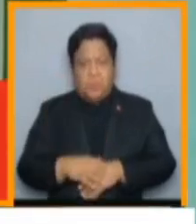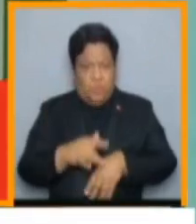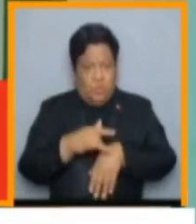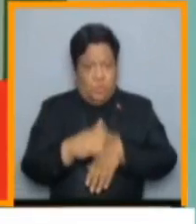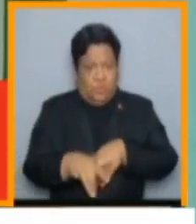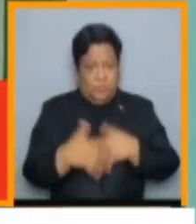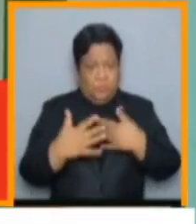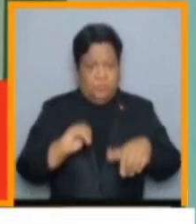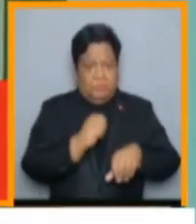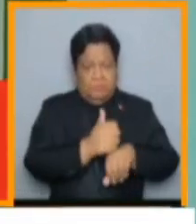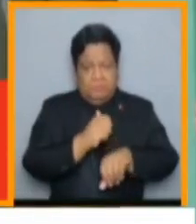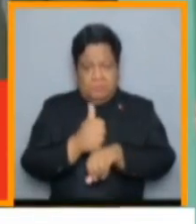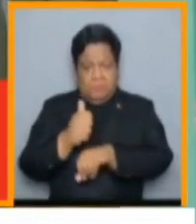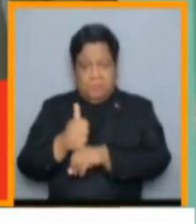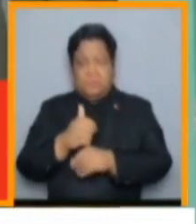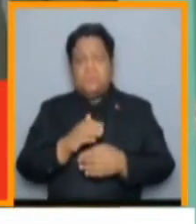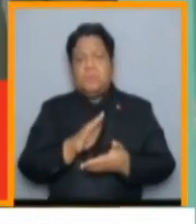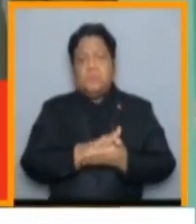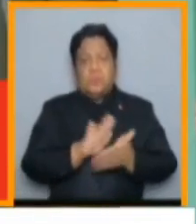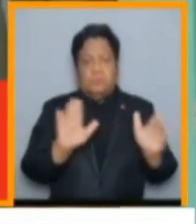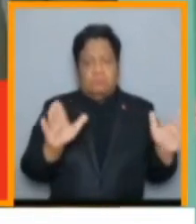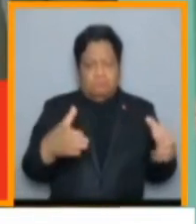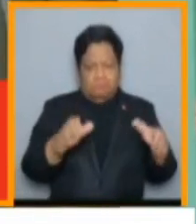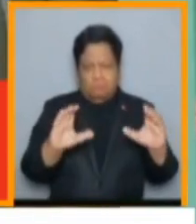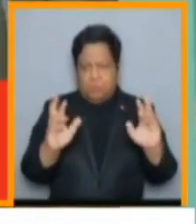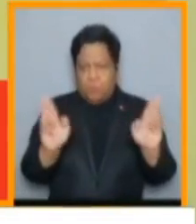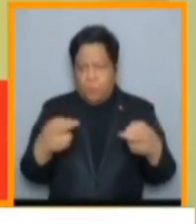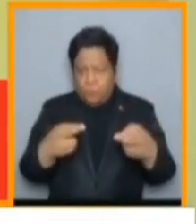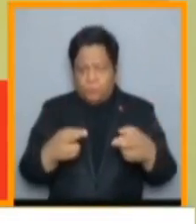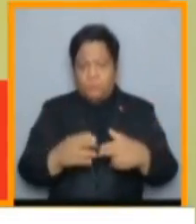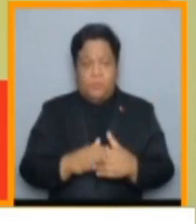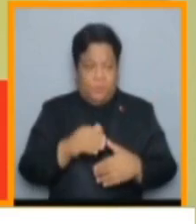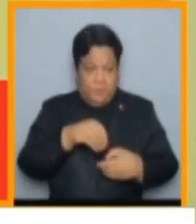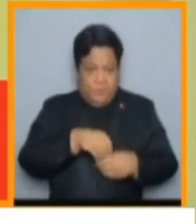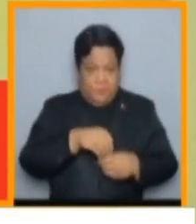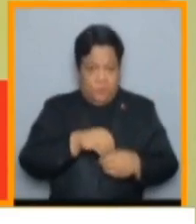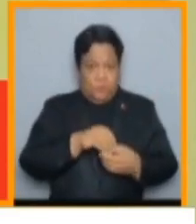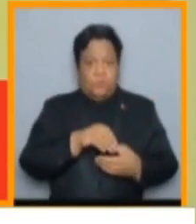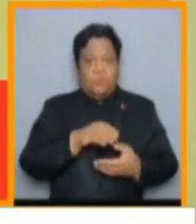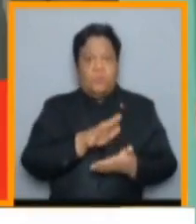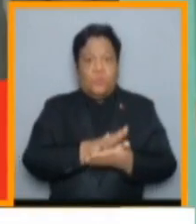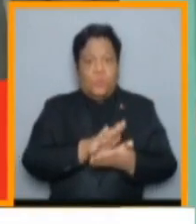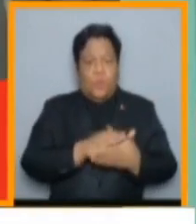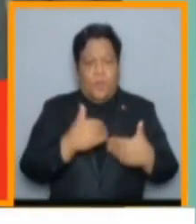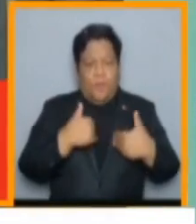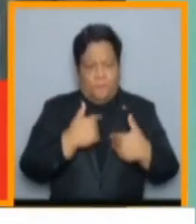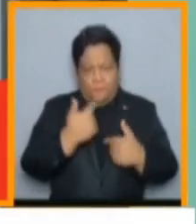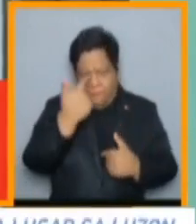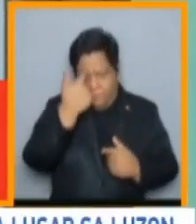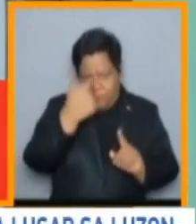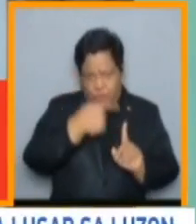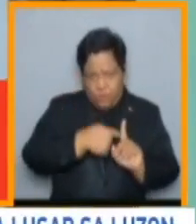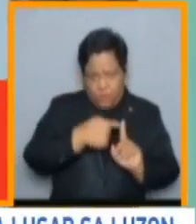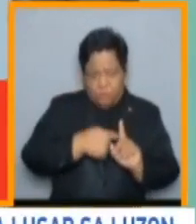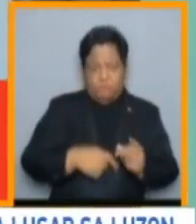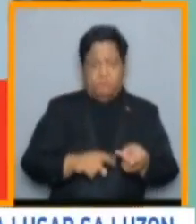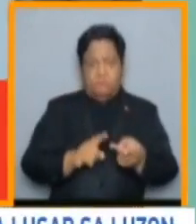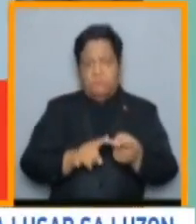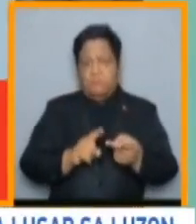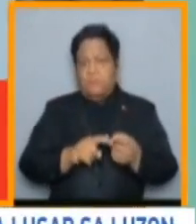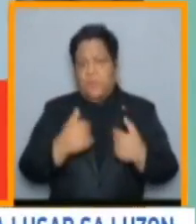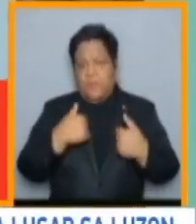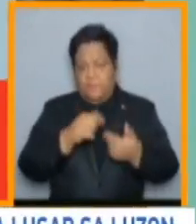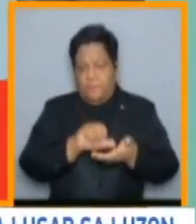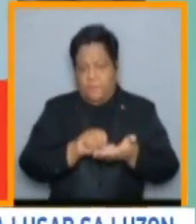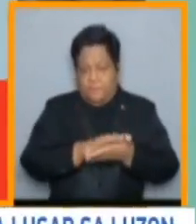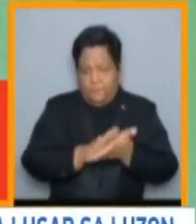loob ng eskwelahan, may nakaset up na disinfectant at temperature check para sa mga estudyante. May mga karatula rin na nakakabit bilang paalala na